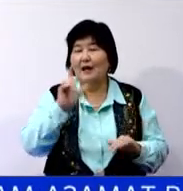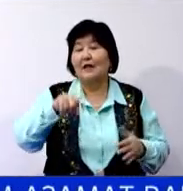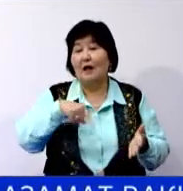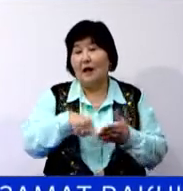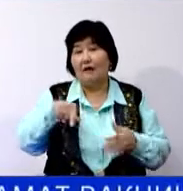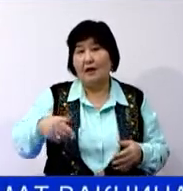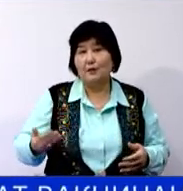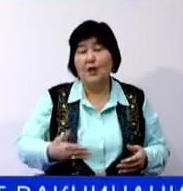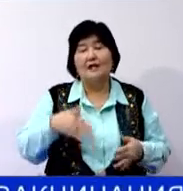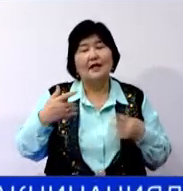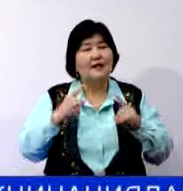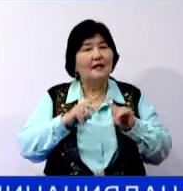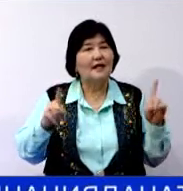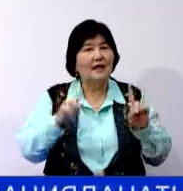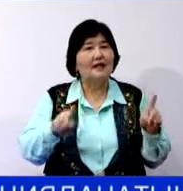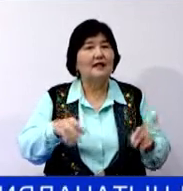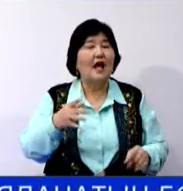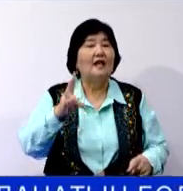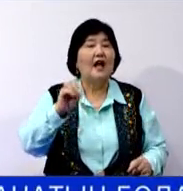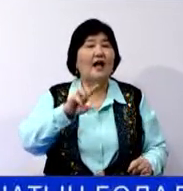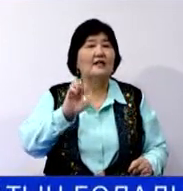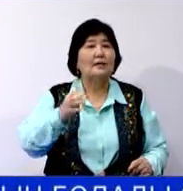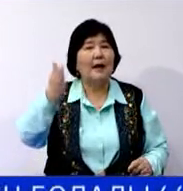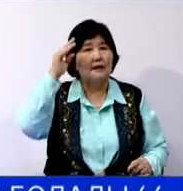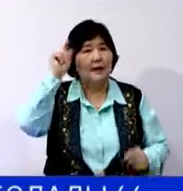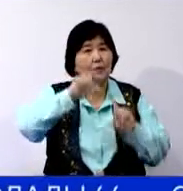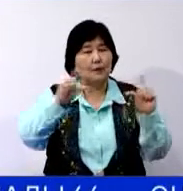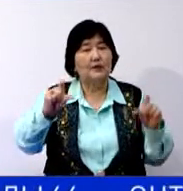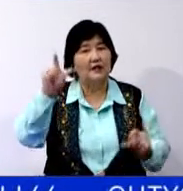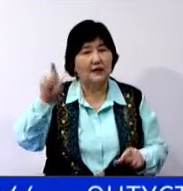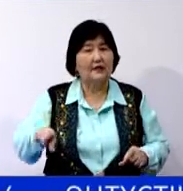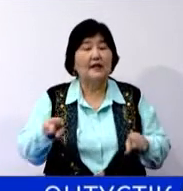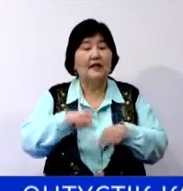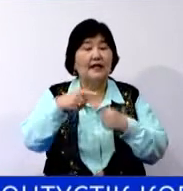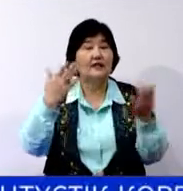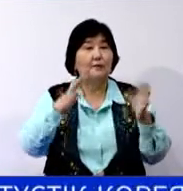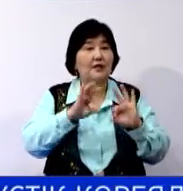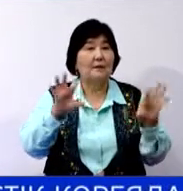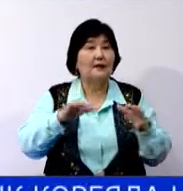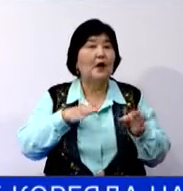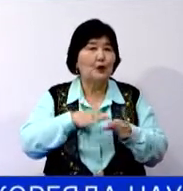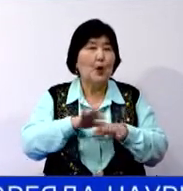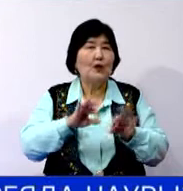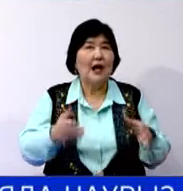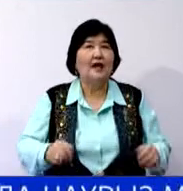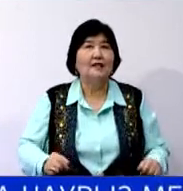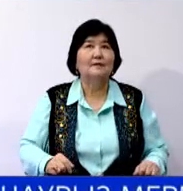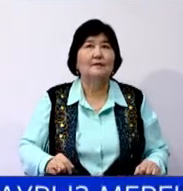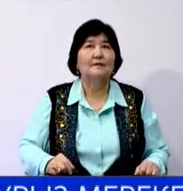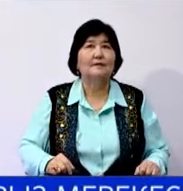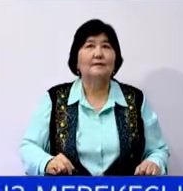тұрады. Жан-жақтылығымен ерекшеленген Назарбаев зияткерлік мектебінің оқушысы жайлы келесі бейне материалда толығырақ.